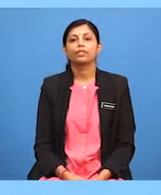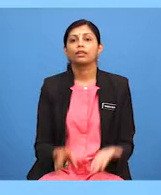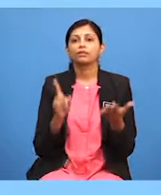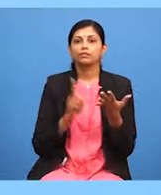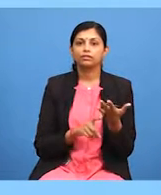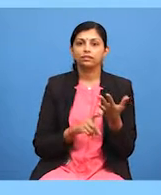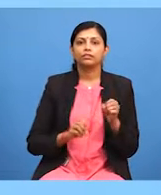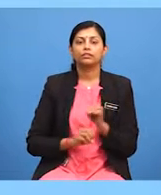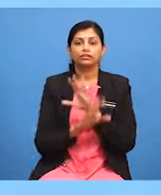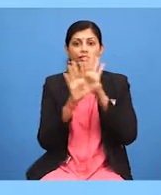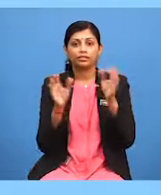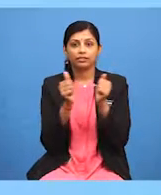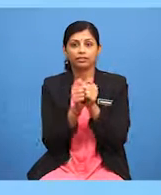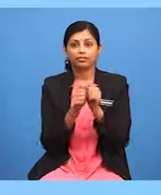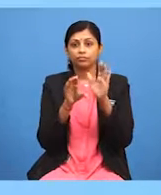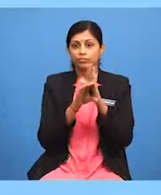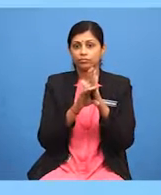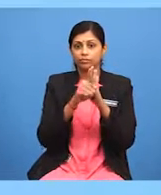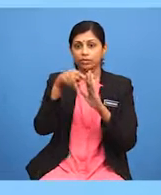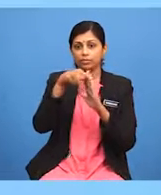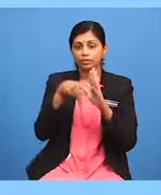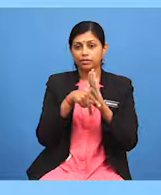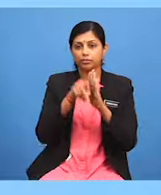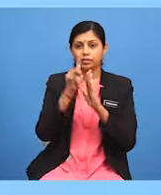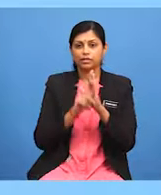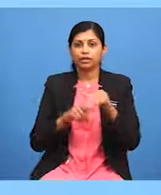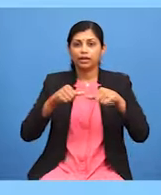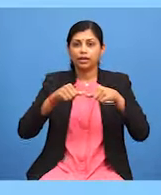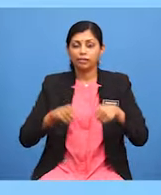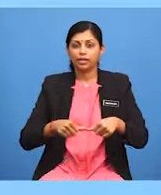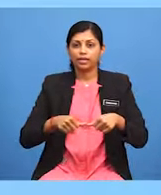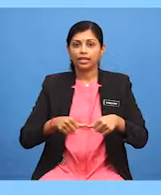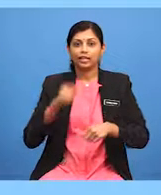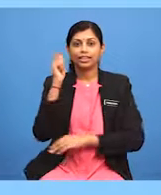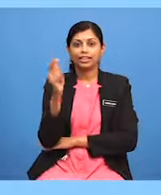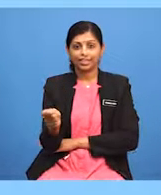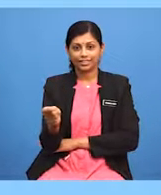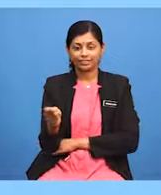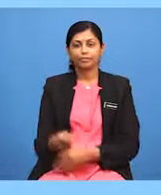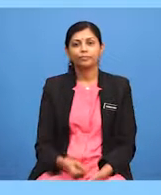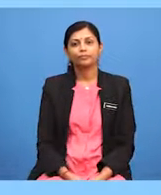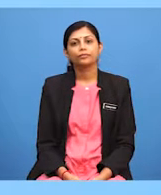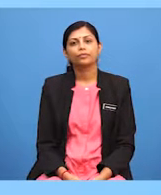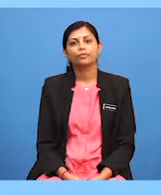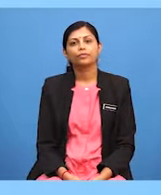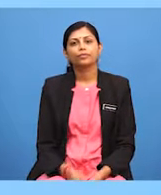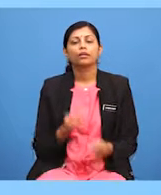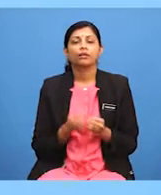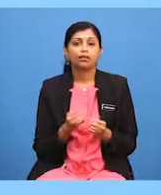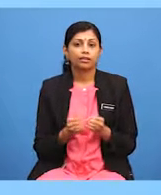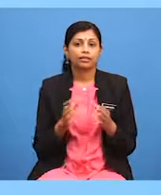Kelima, menerangkan dengan contoh prinsip keabadian tenaga. Dan yang